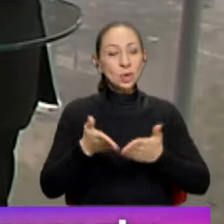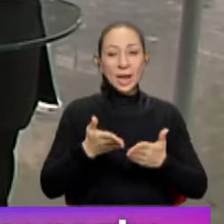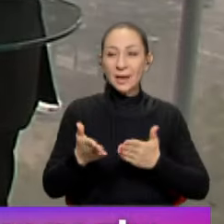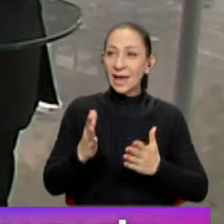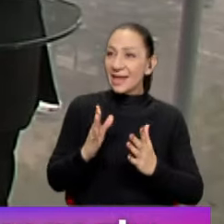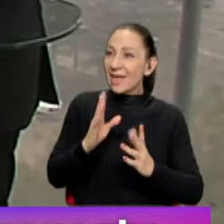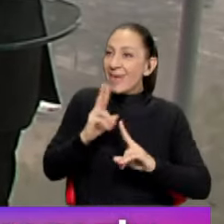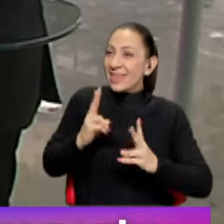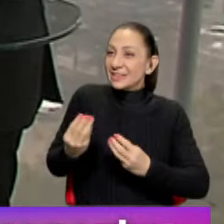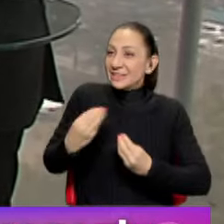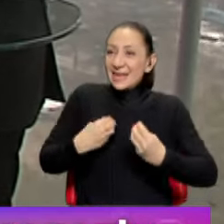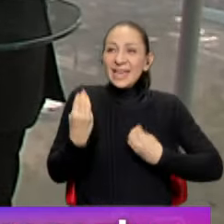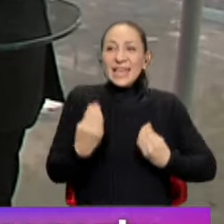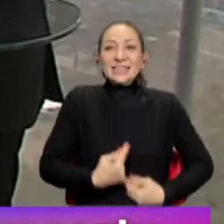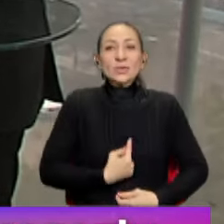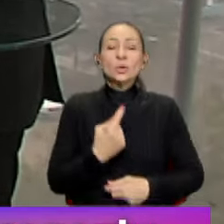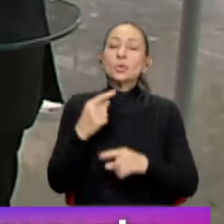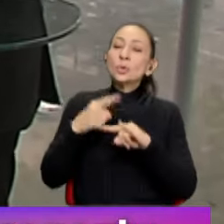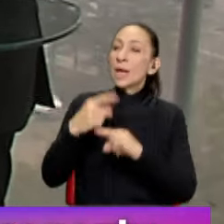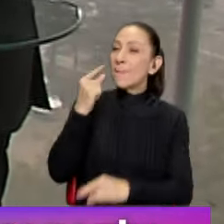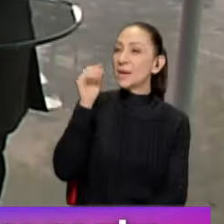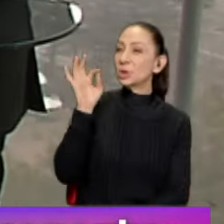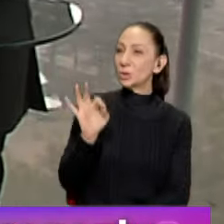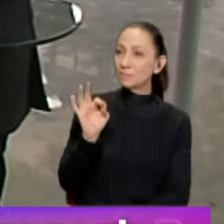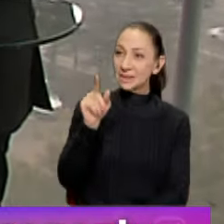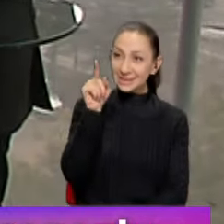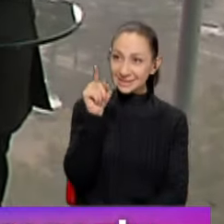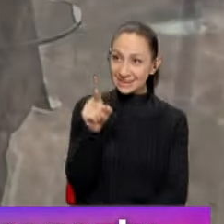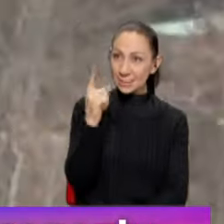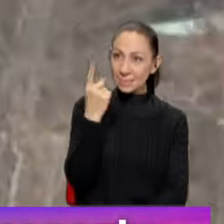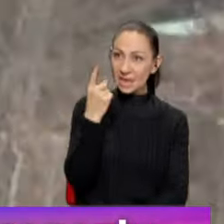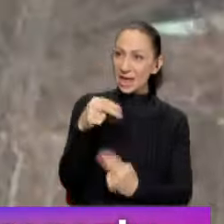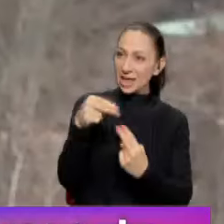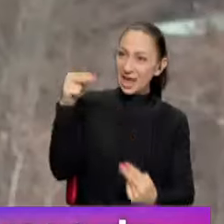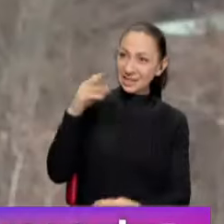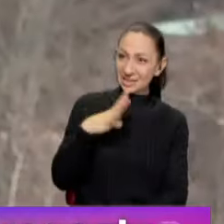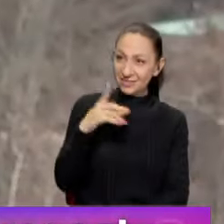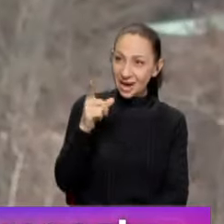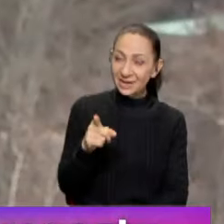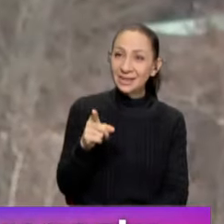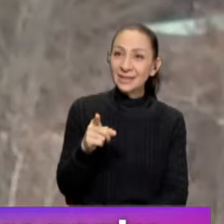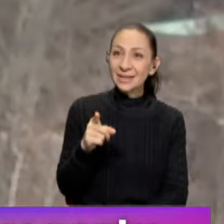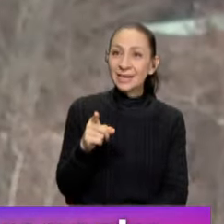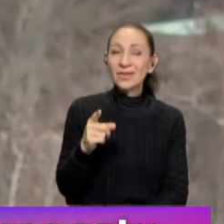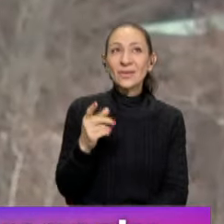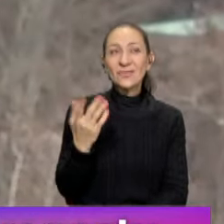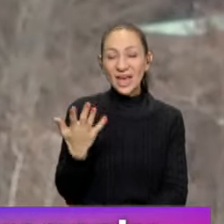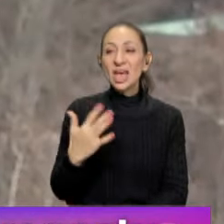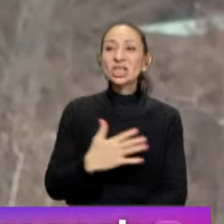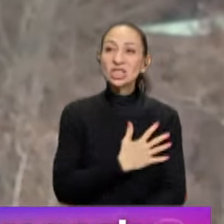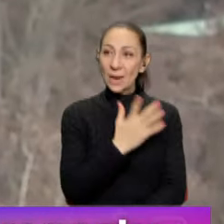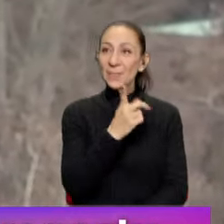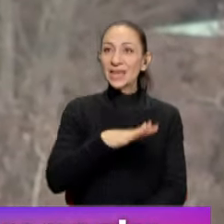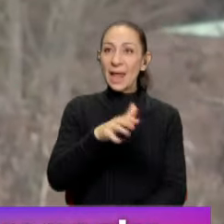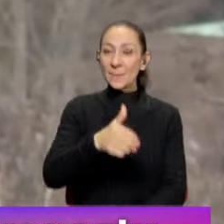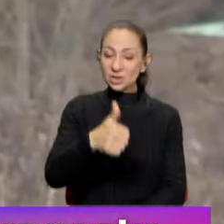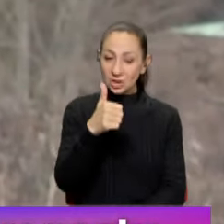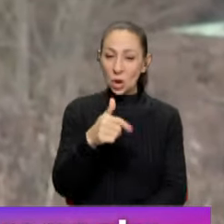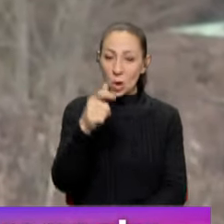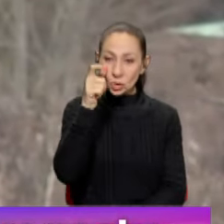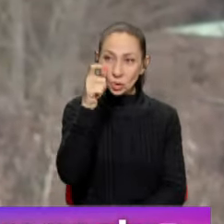aldığımız enerjiyle daha iyi hissediyoruz her gün. Hüseyin Bey, şimdi sizin bir öykünüz var. Evet. Ve Cumhuriyet Halk Partisi Genel Başkanı